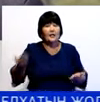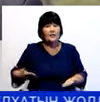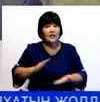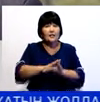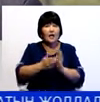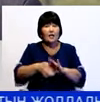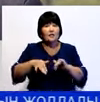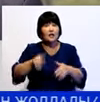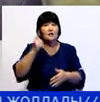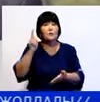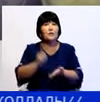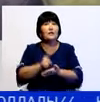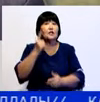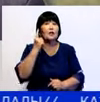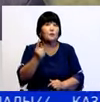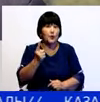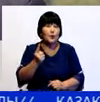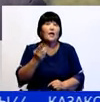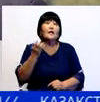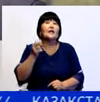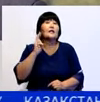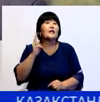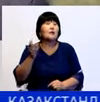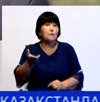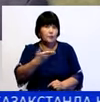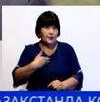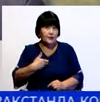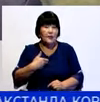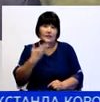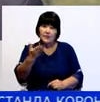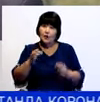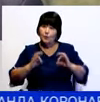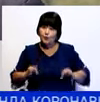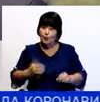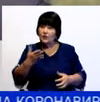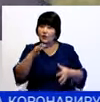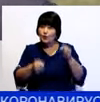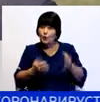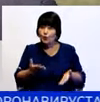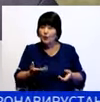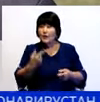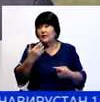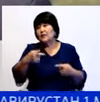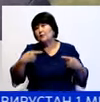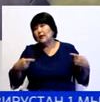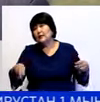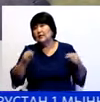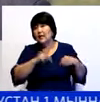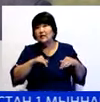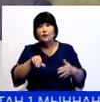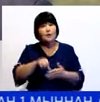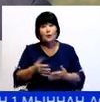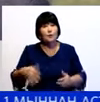атқаратын міндеті біреу. Енді кім біз? Сен прокурор бол, сен сот бол, сен басқа да қызметтерде де